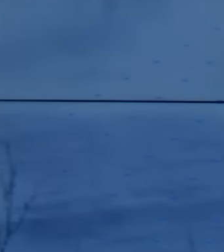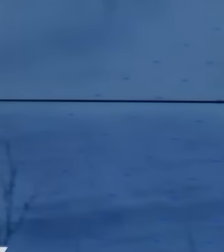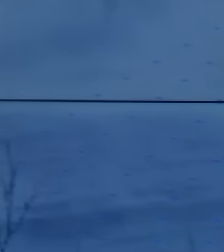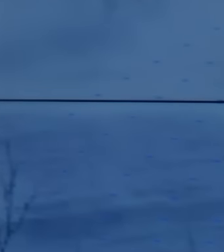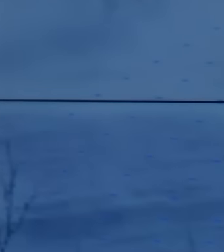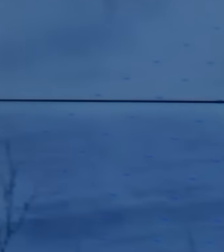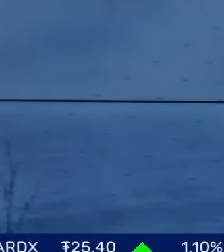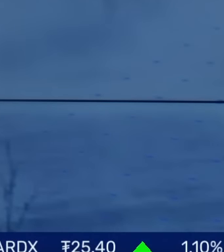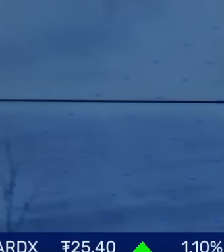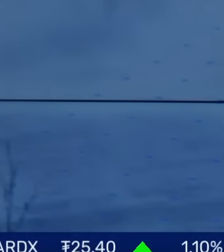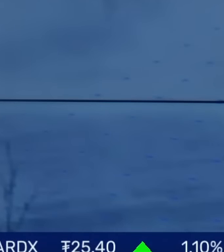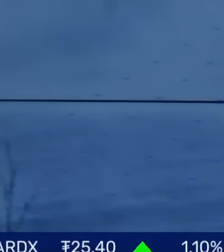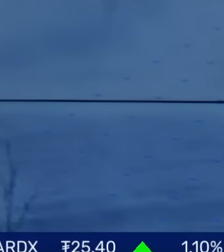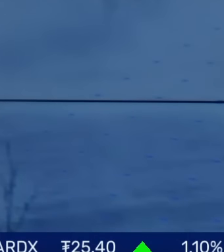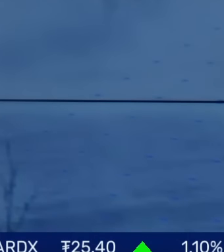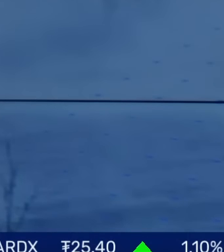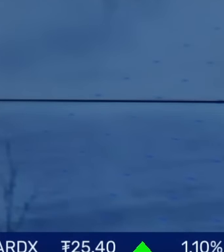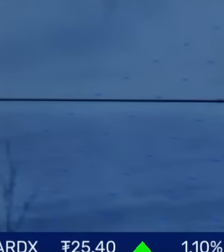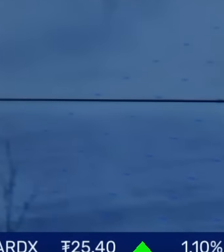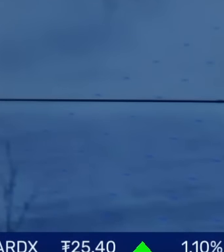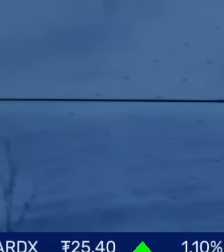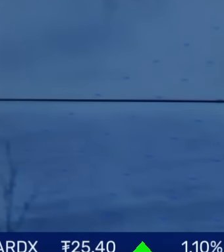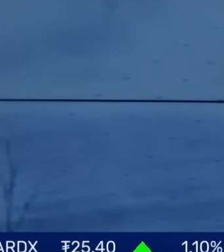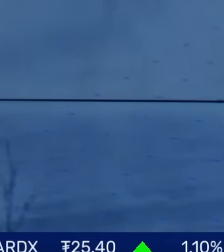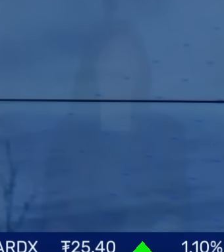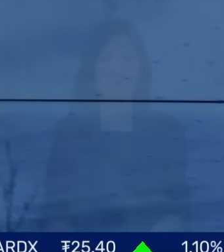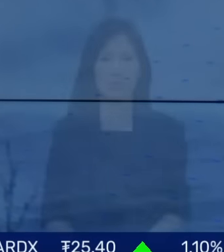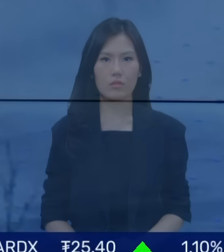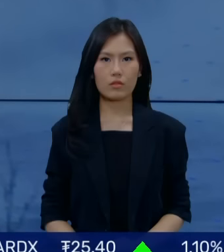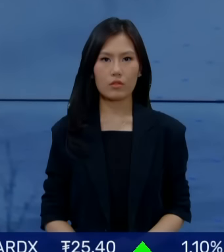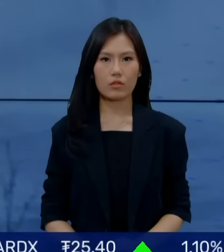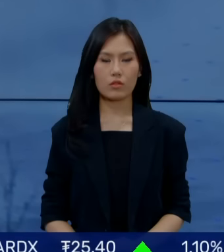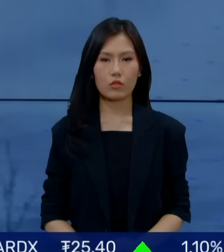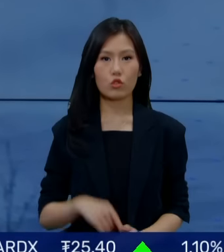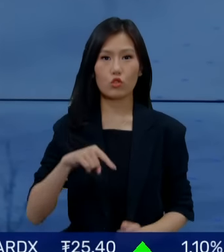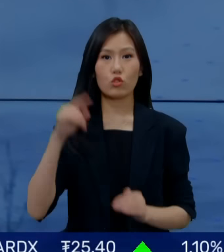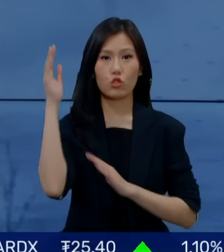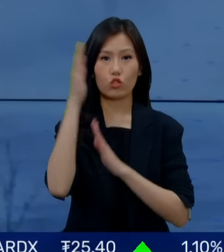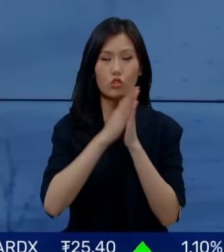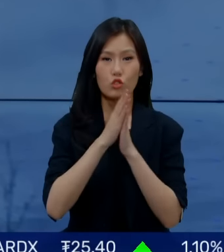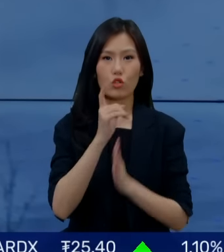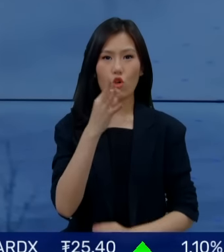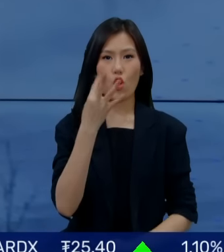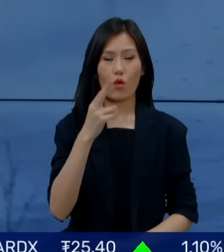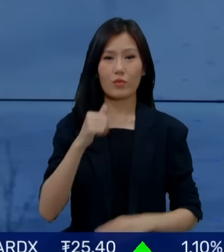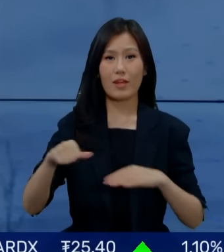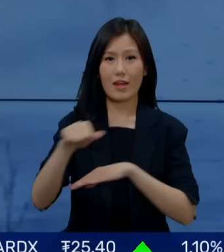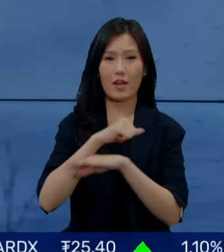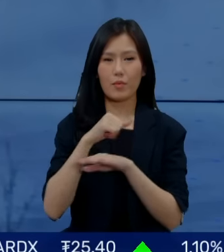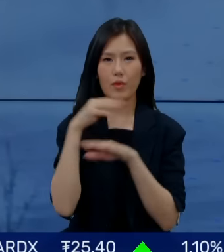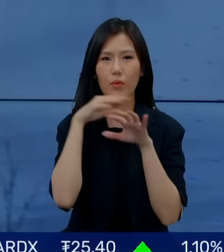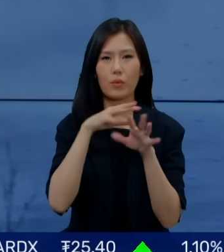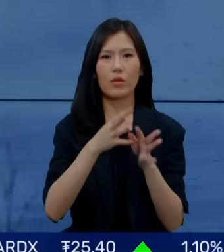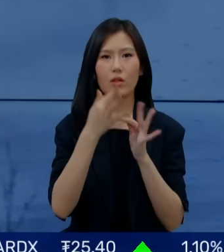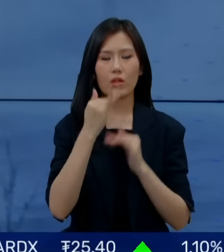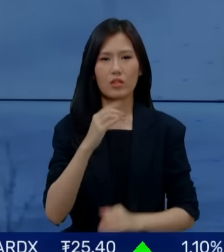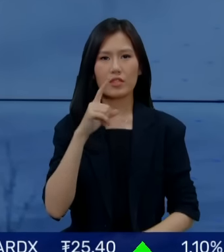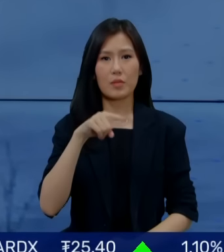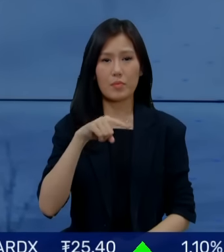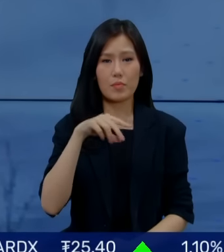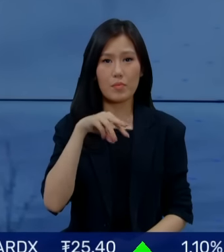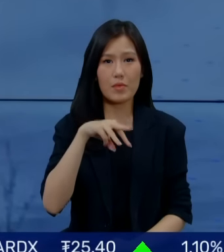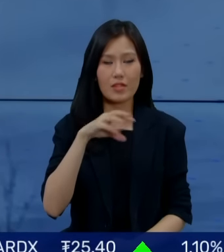Өнөөшн болон маргааш өдөр фион салхины нөлөөгөөр ховдын нутгаар салхи секундэд 28 метр, зарим үед секундэд 34 метрийг давж